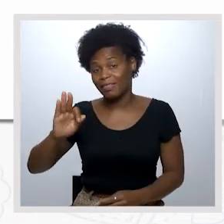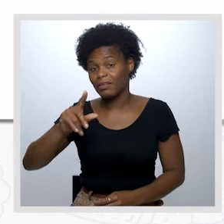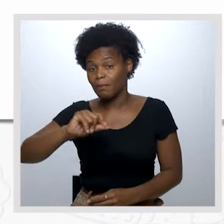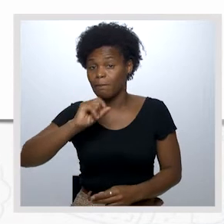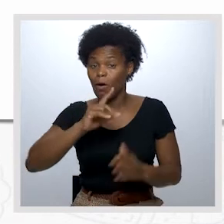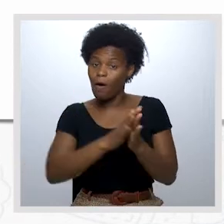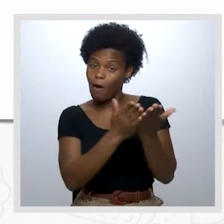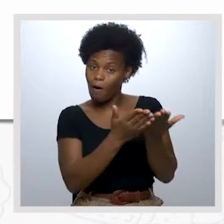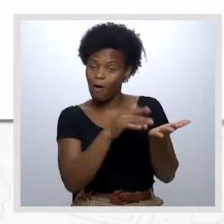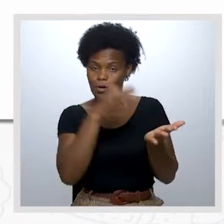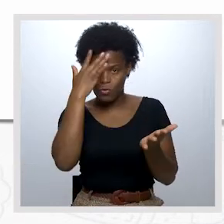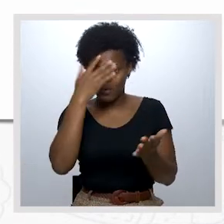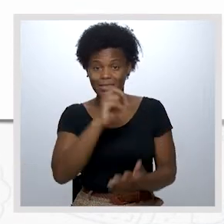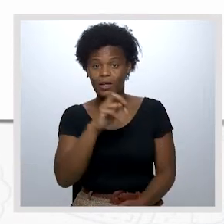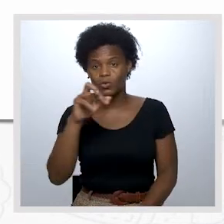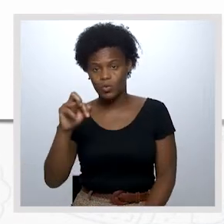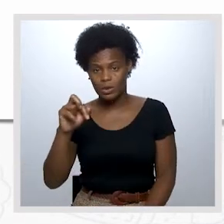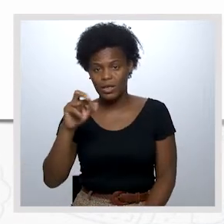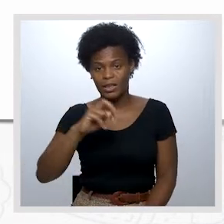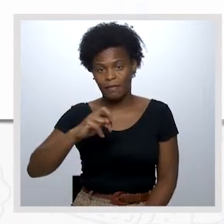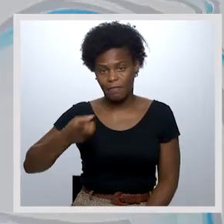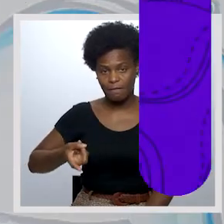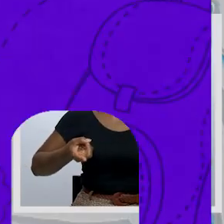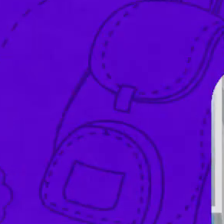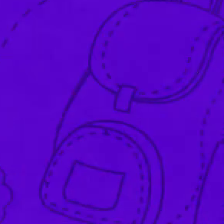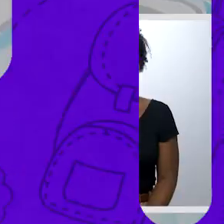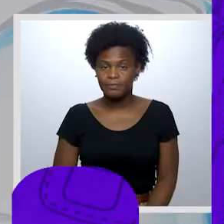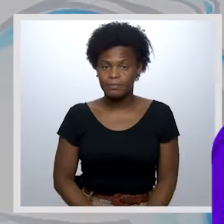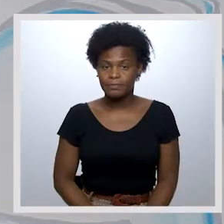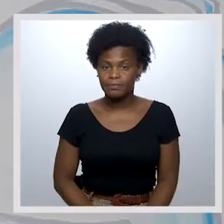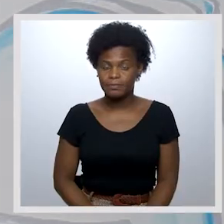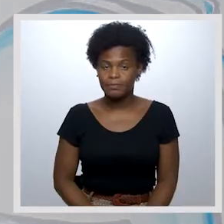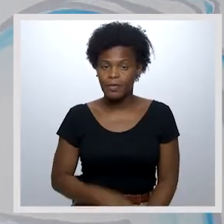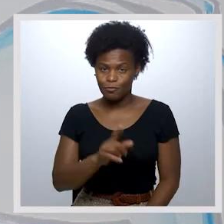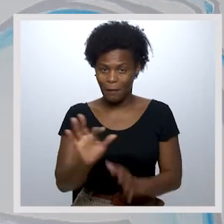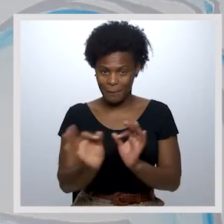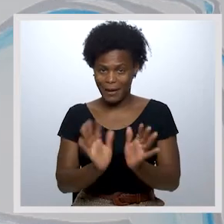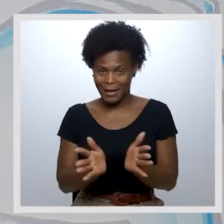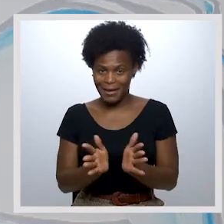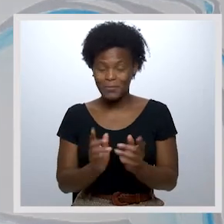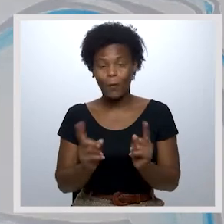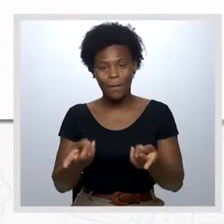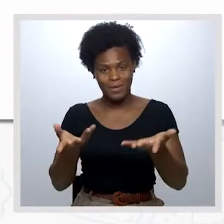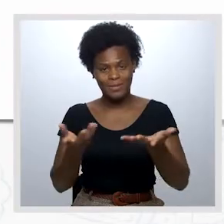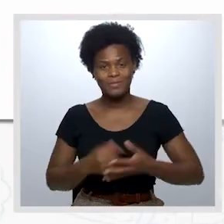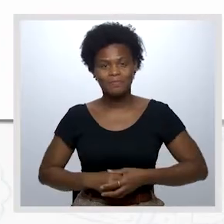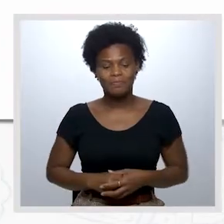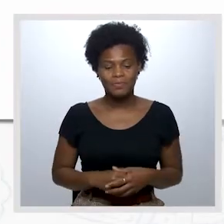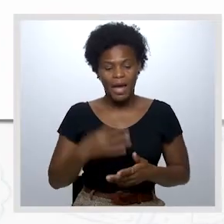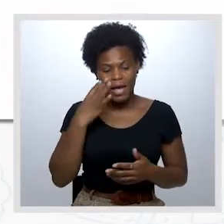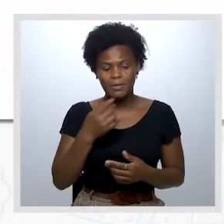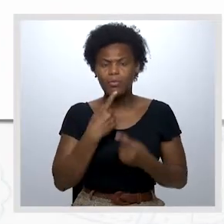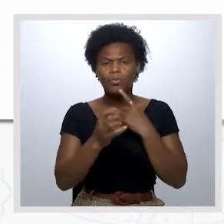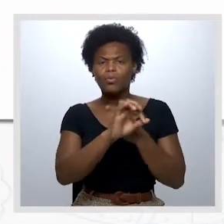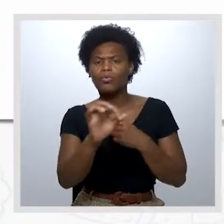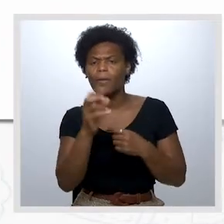pouvez ouvrir à la page 38-39. Vous êtes prêts? On commence. Ainsi, je vous